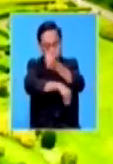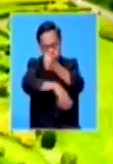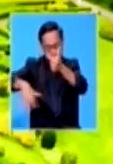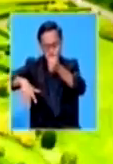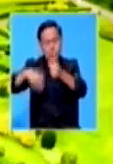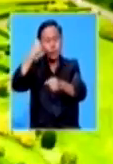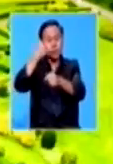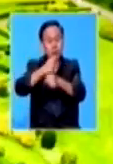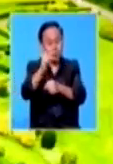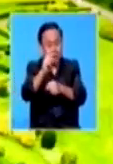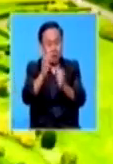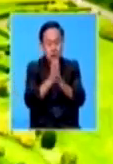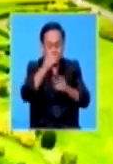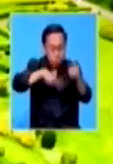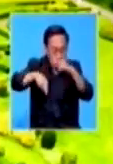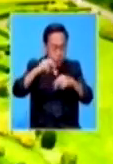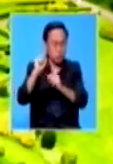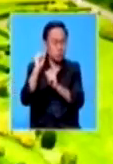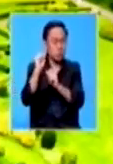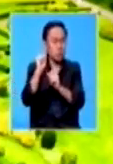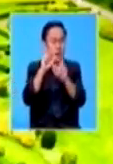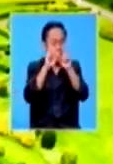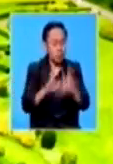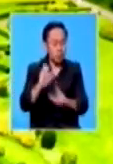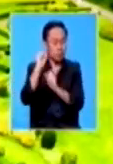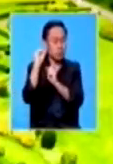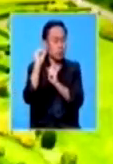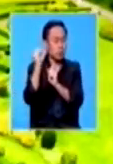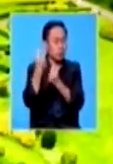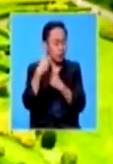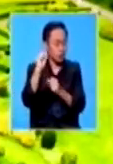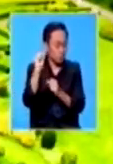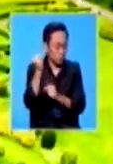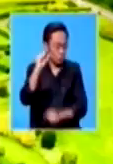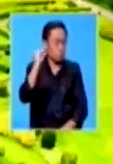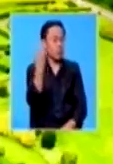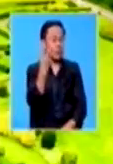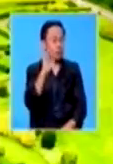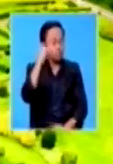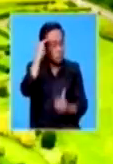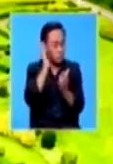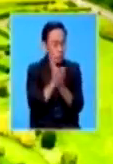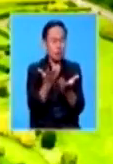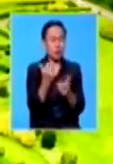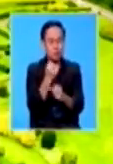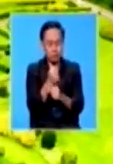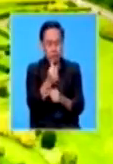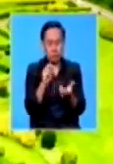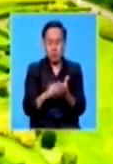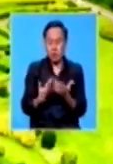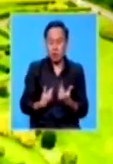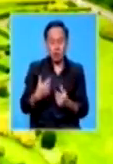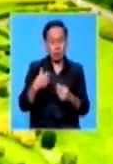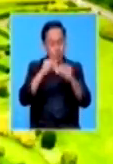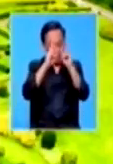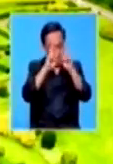การอะไรดูแลสถานการณ์ตำรวจเขาบ้างนะเขาจะได้มีการดูแลผู้แต้มชาผู้ตำรวจก็ไม่ต้องไปขอคนอื่นเป็นบุญคุณอีกนะ